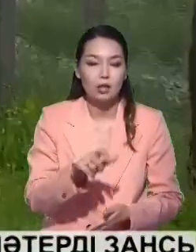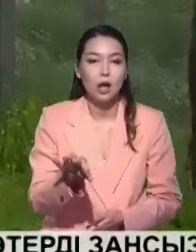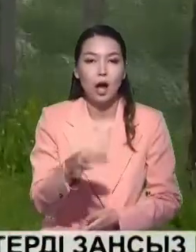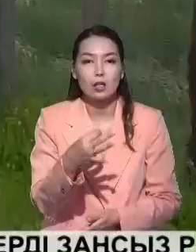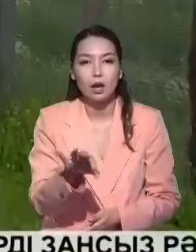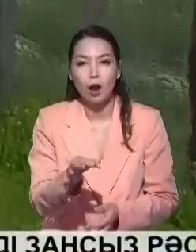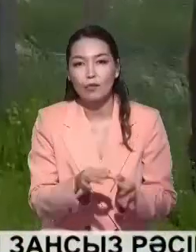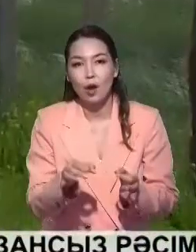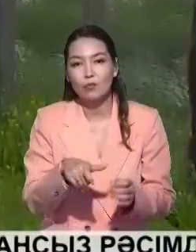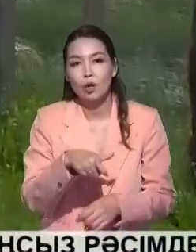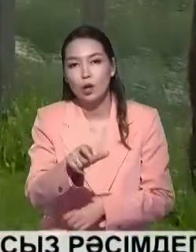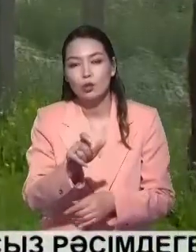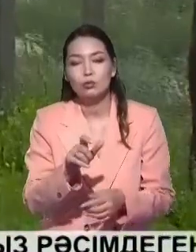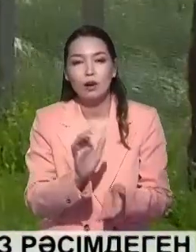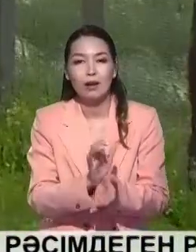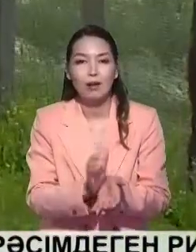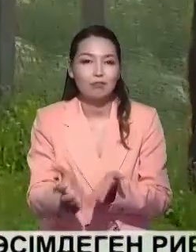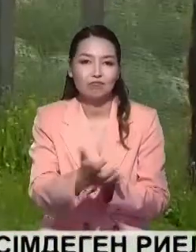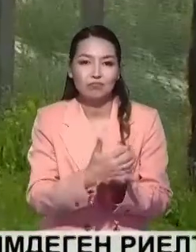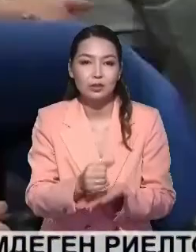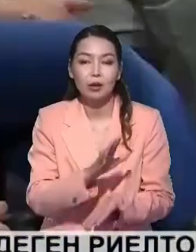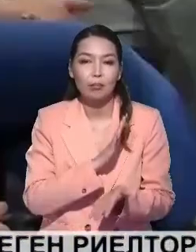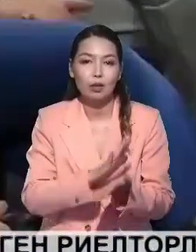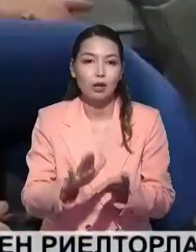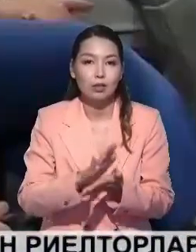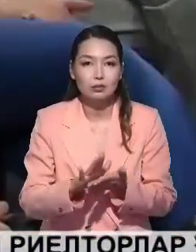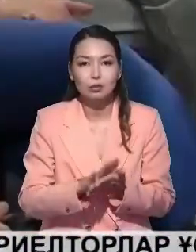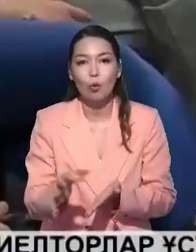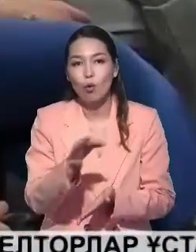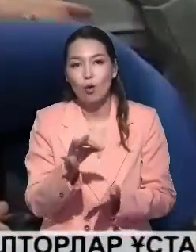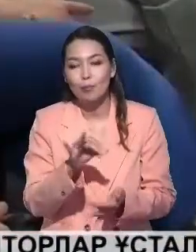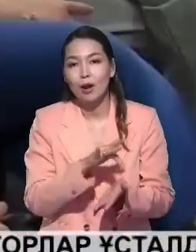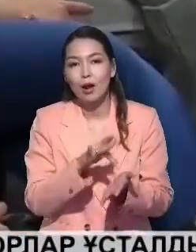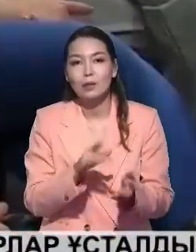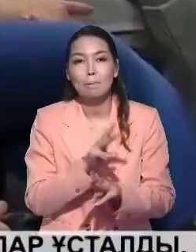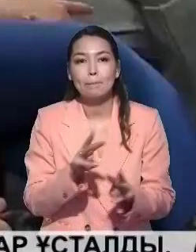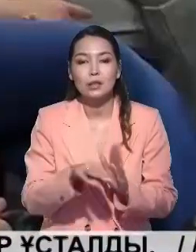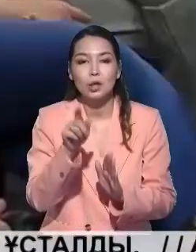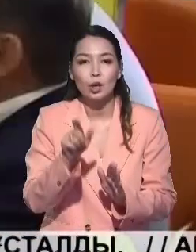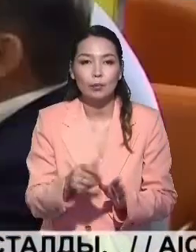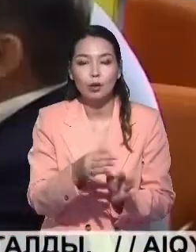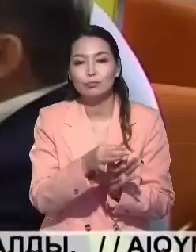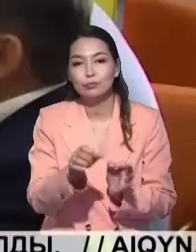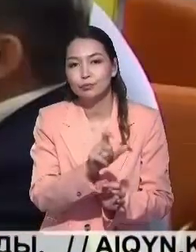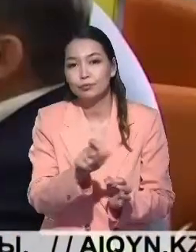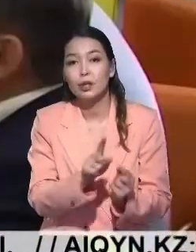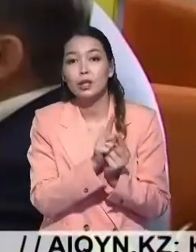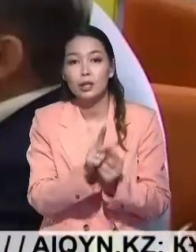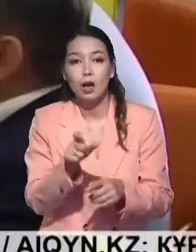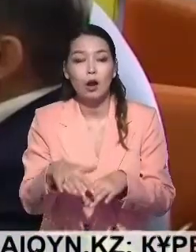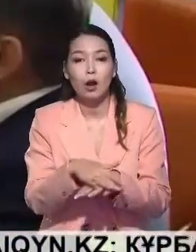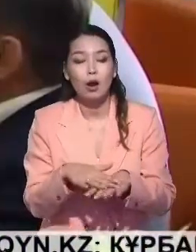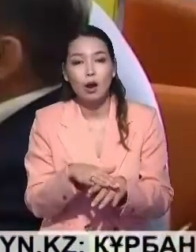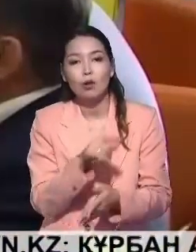ауданындағы тас жолдың бойын қоқыстан тазартты. Сонымен қатар облыстық және қалалық мәслихат депутаттары елді мекен тұрғындарымен кездесіп, халықтың